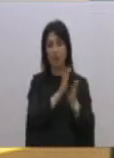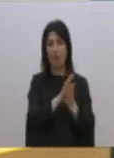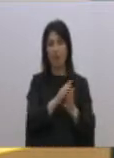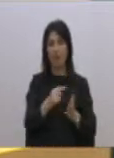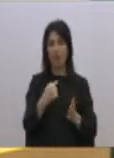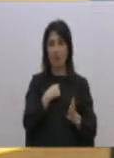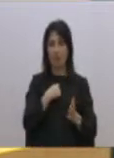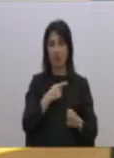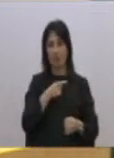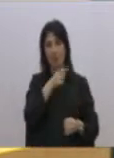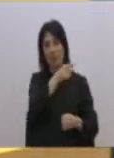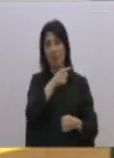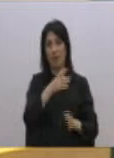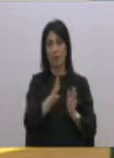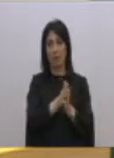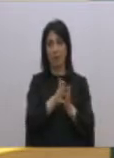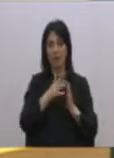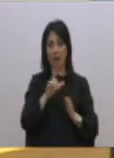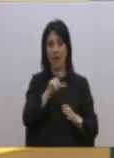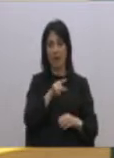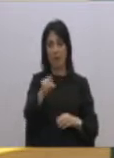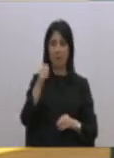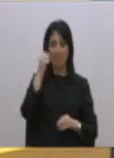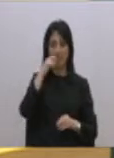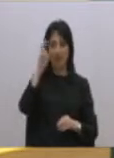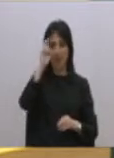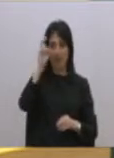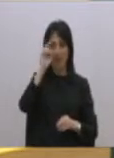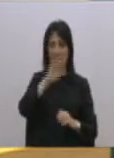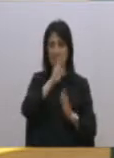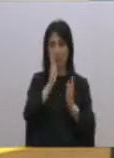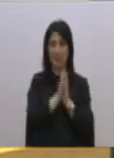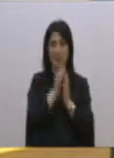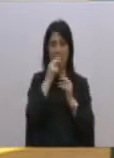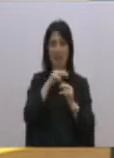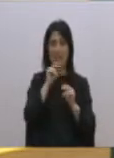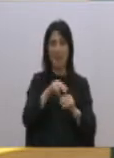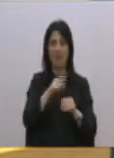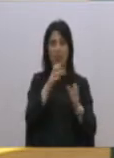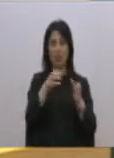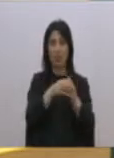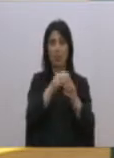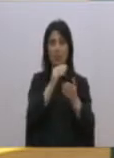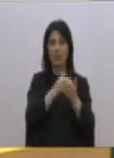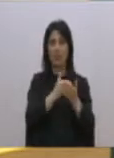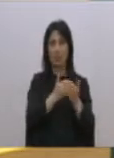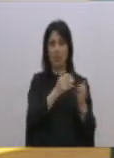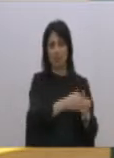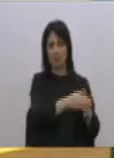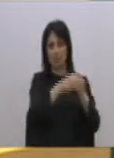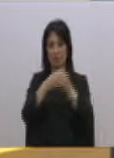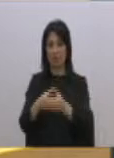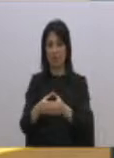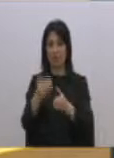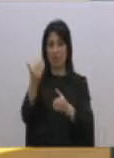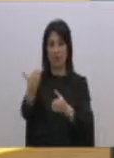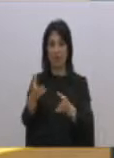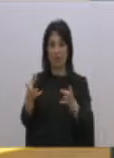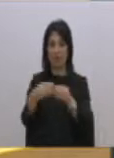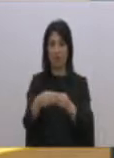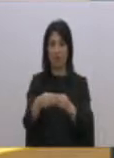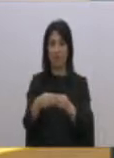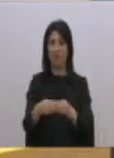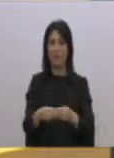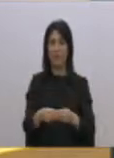msken gamo i șvert, hel, da, ket mdžudo, mi-a da, mi-a nemisken, kargat, ga, heli, dana șaulebi, mi-a sistema. Tres, tkwen hart.